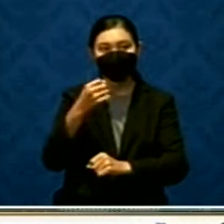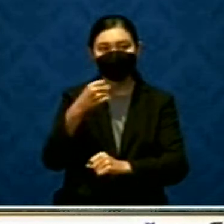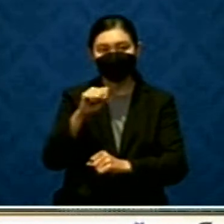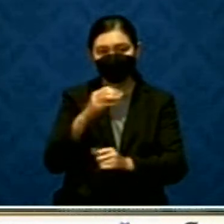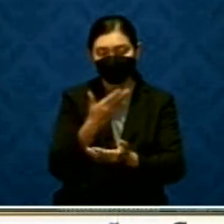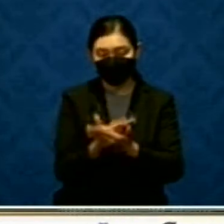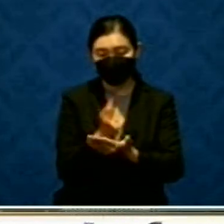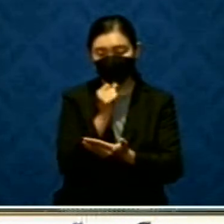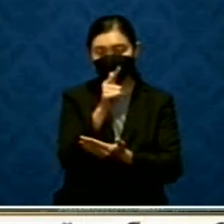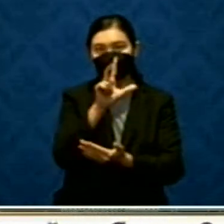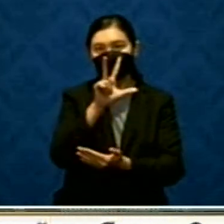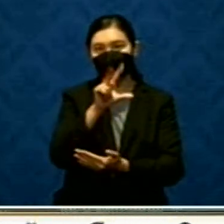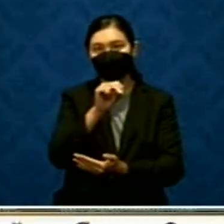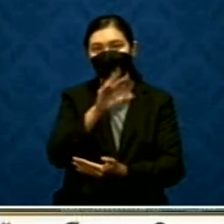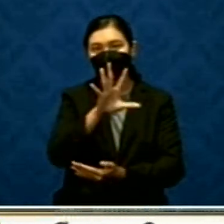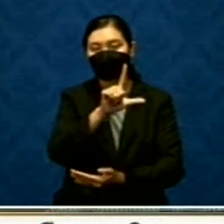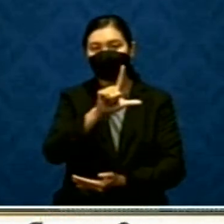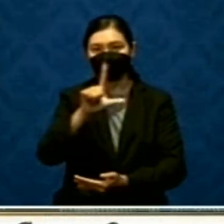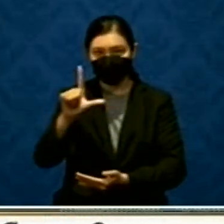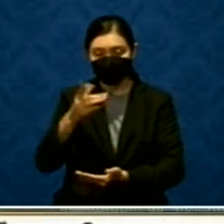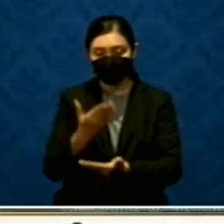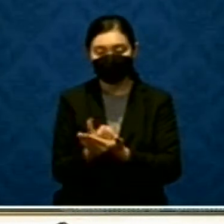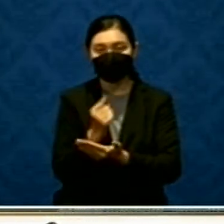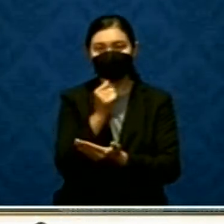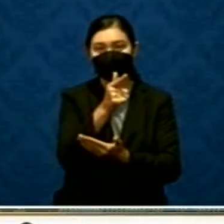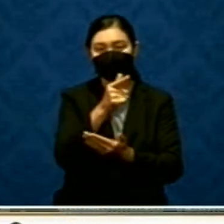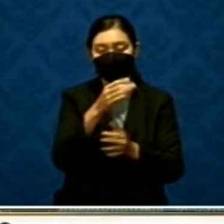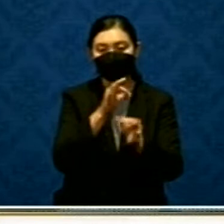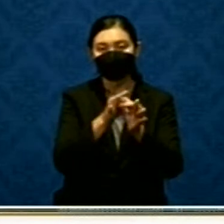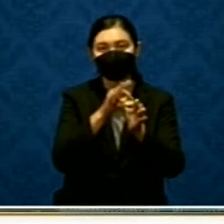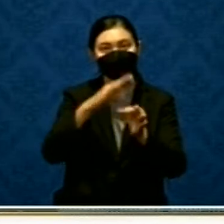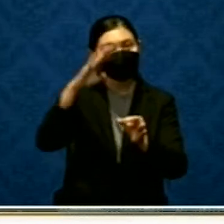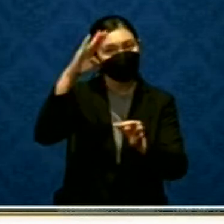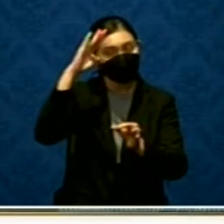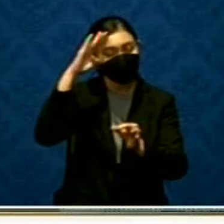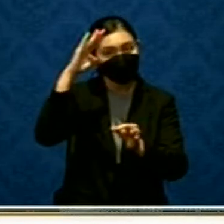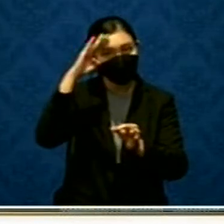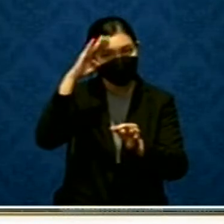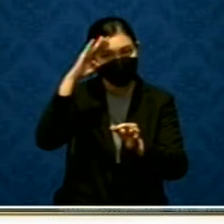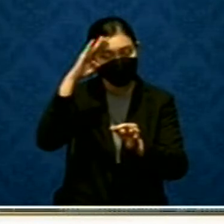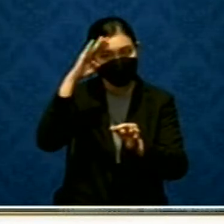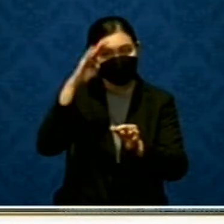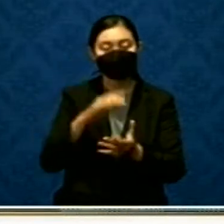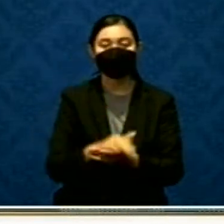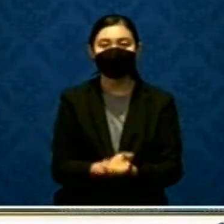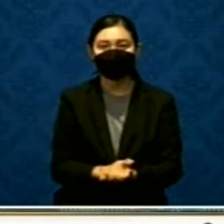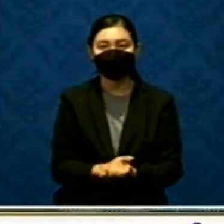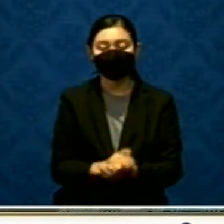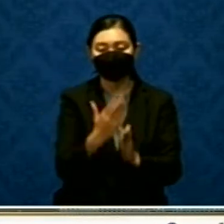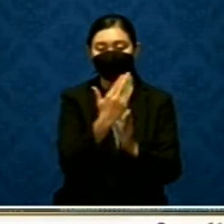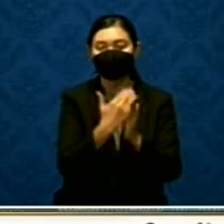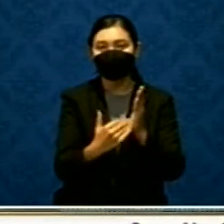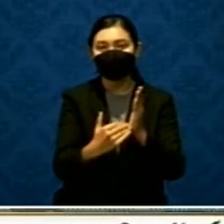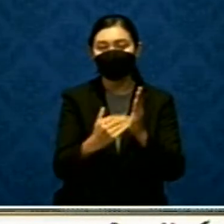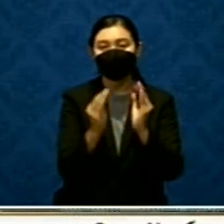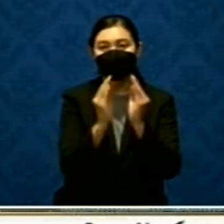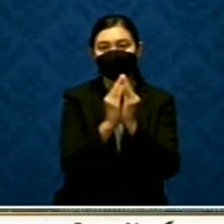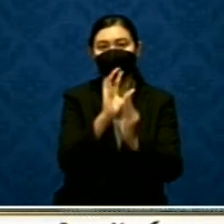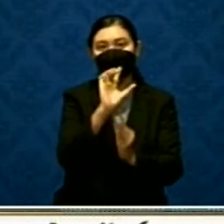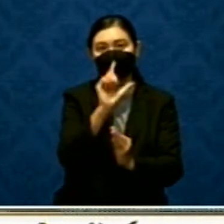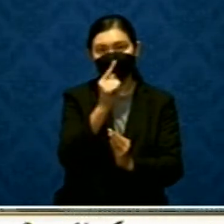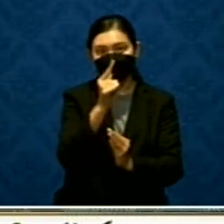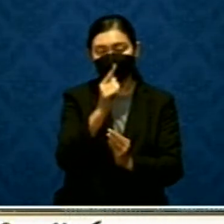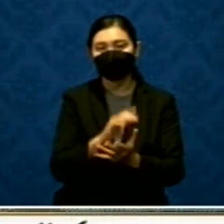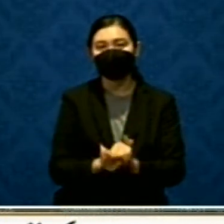าทนะครับโอนเงินจากธนาคารธนชาตสาขาบางบัวทองนะครับครั้งที่2นะครับวันที่5